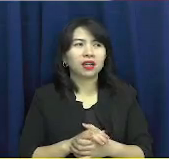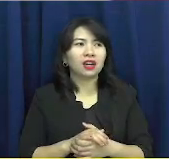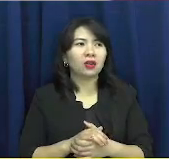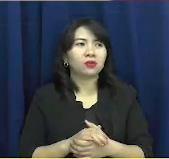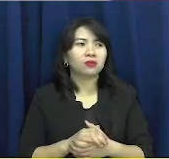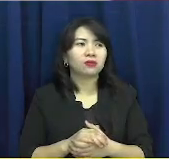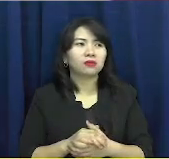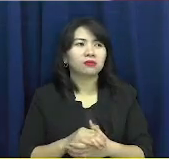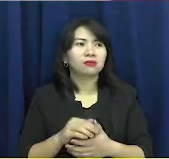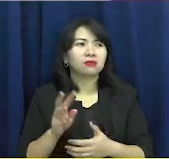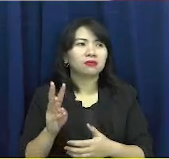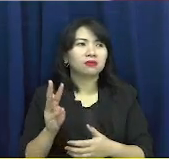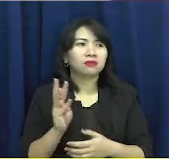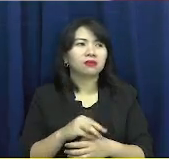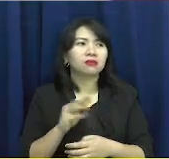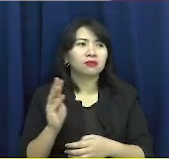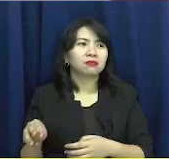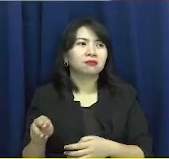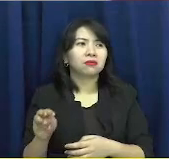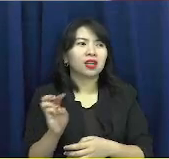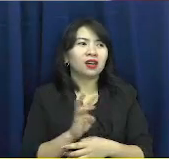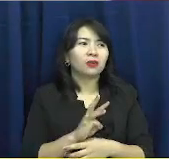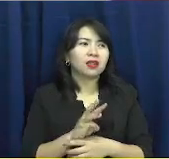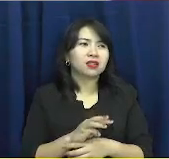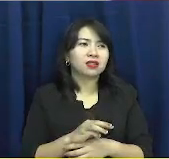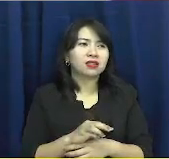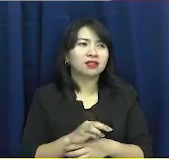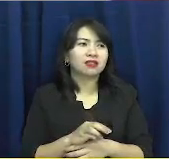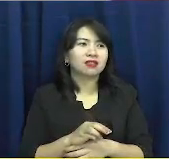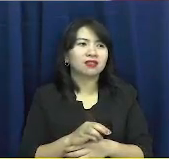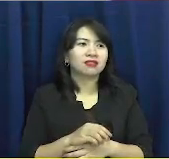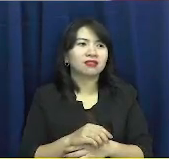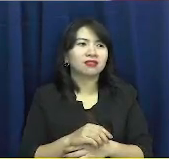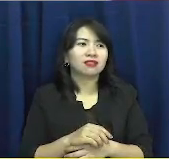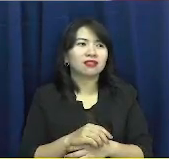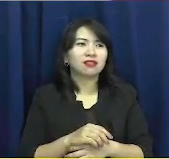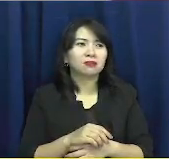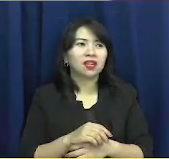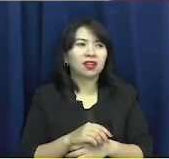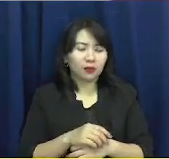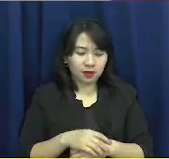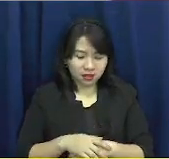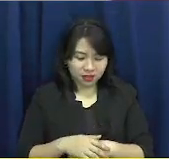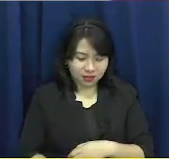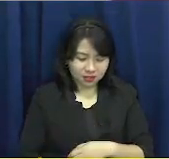ng northeast, nilagay kayo sa area ng Central Makati Station.